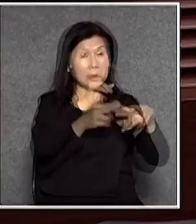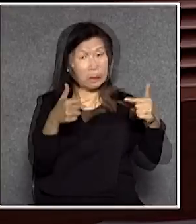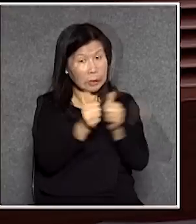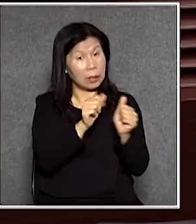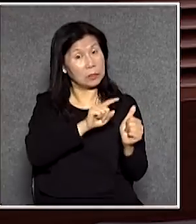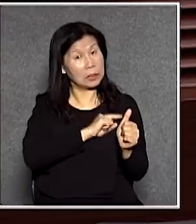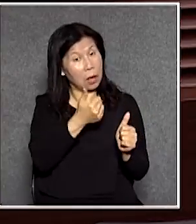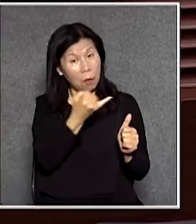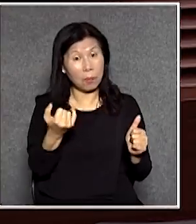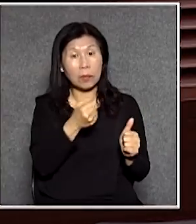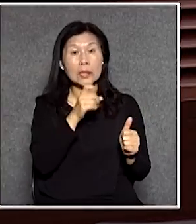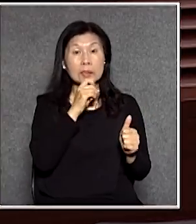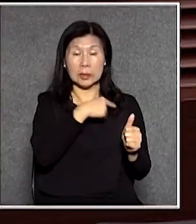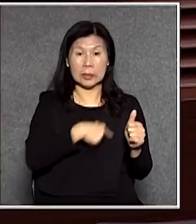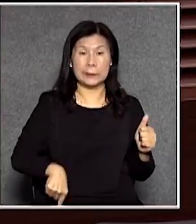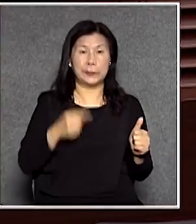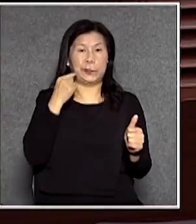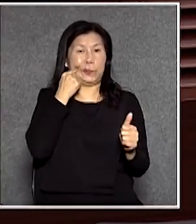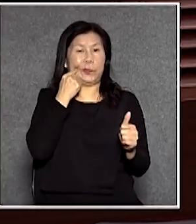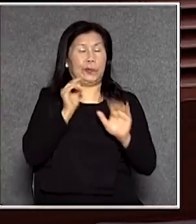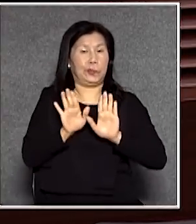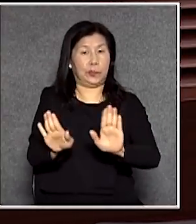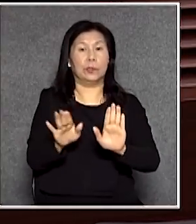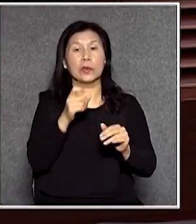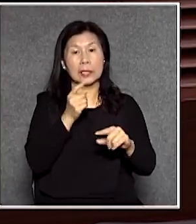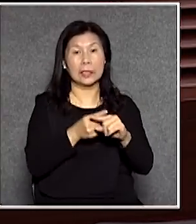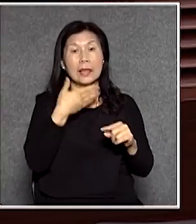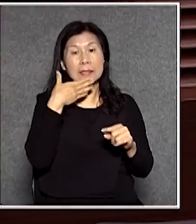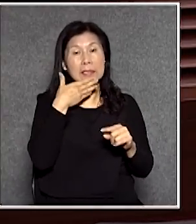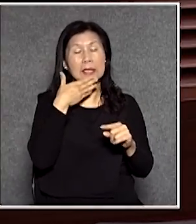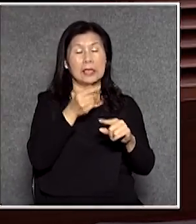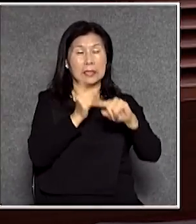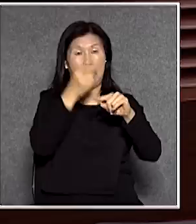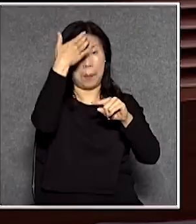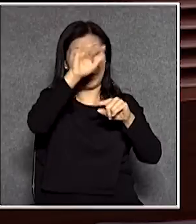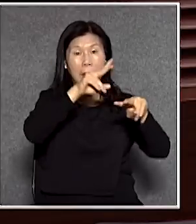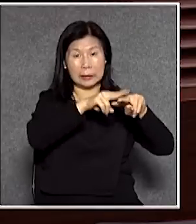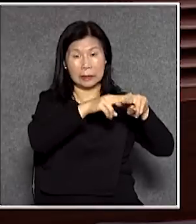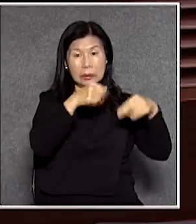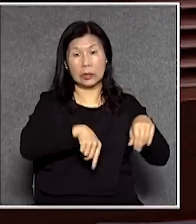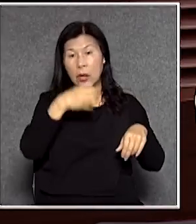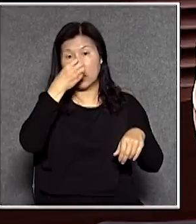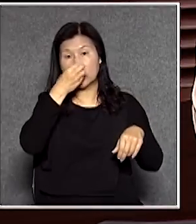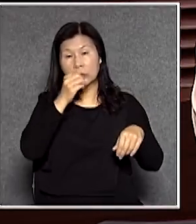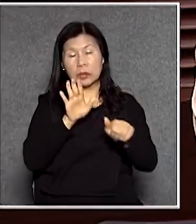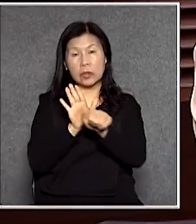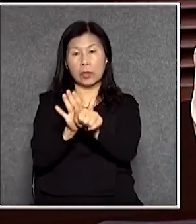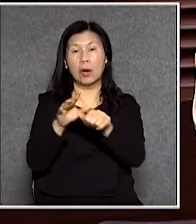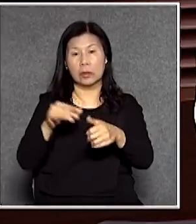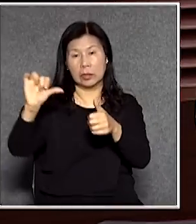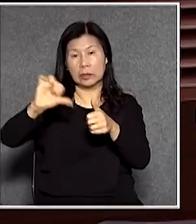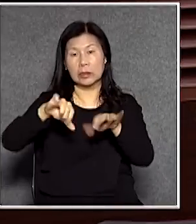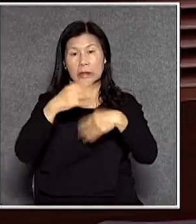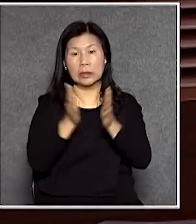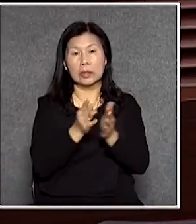展，如果有議員硬要阻礙青年人認識祖國，只是會將香港推向牆角，令到他們的視